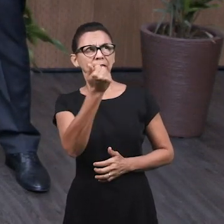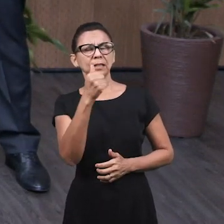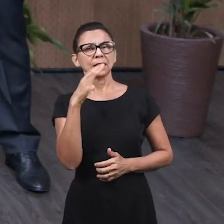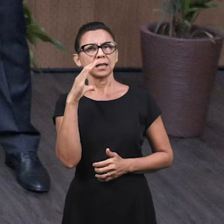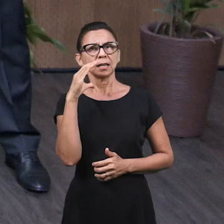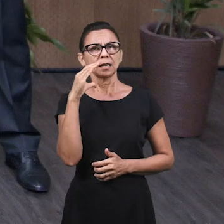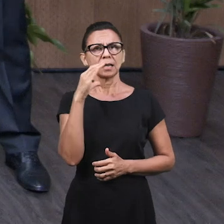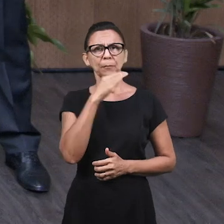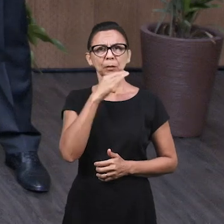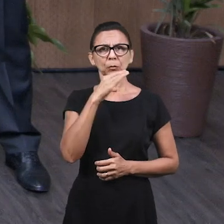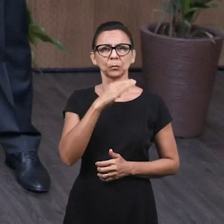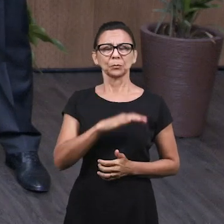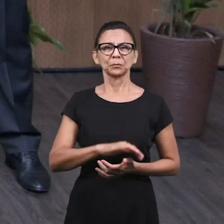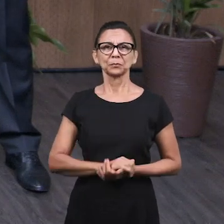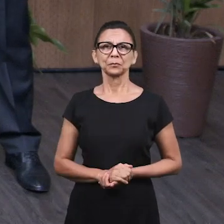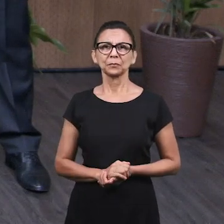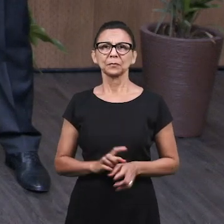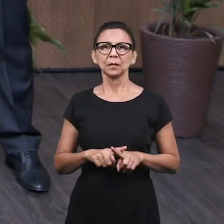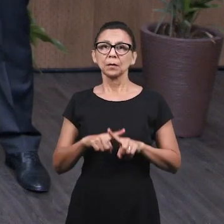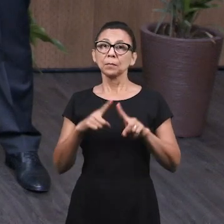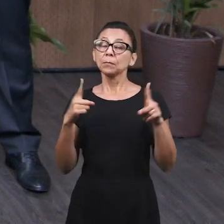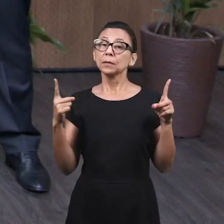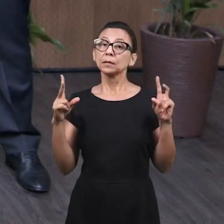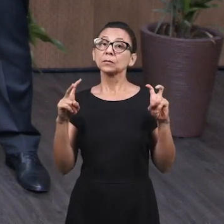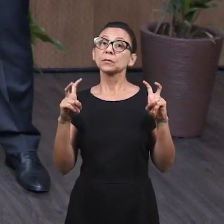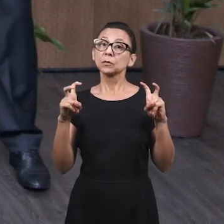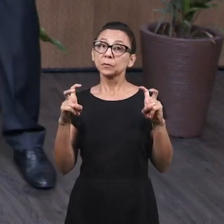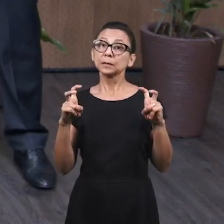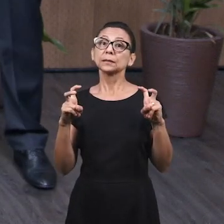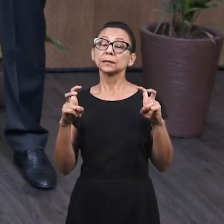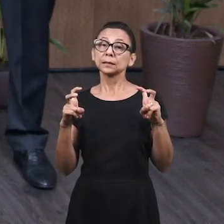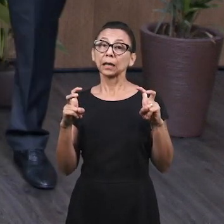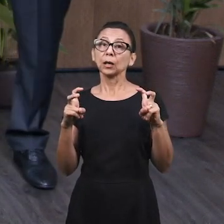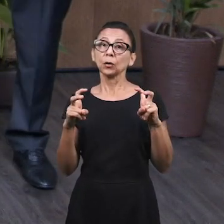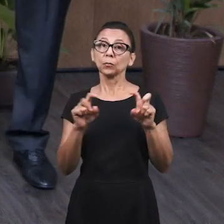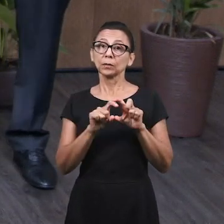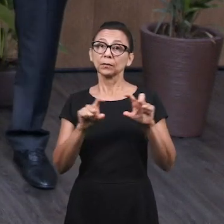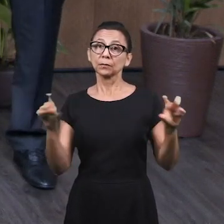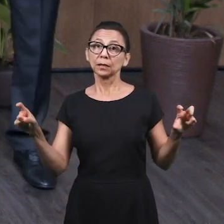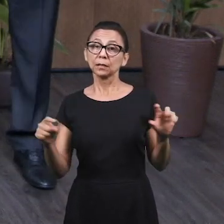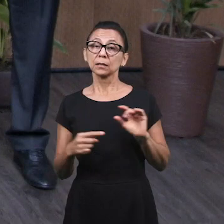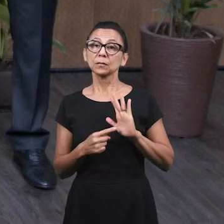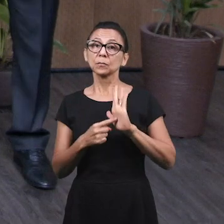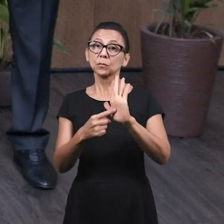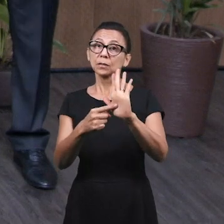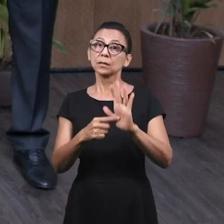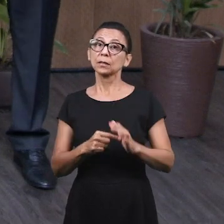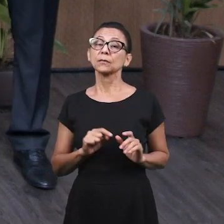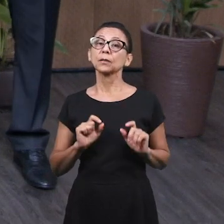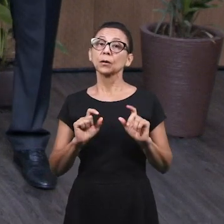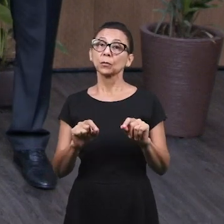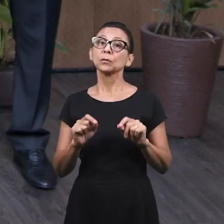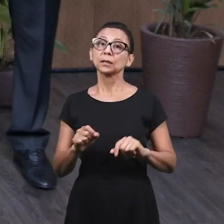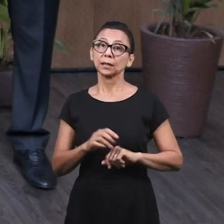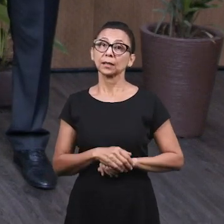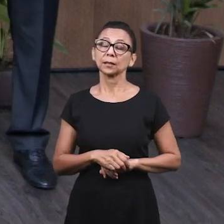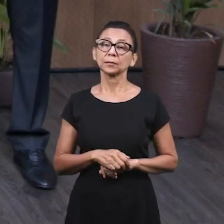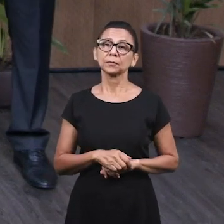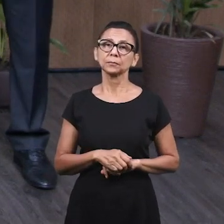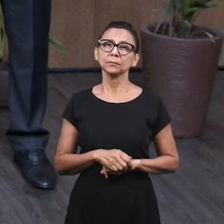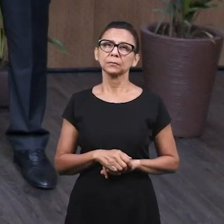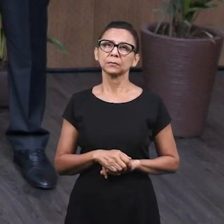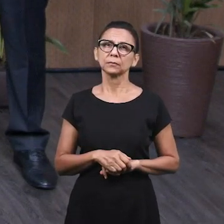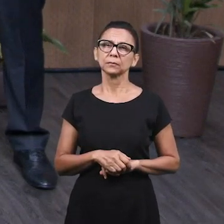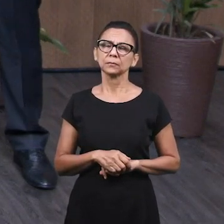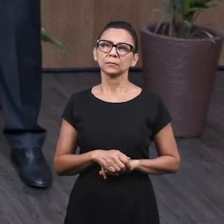accompagnée d'une affirmation de Jésus en faveur de Zachée. Quelle affirmation? de Zaqueu. Le Seigneur Jésus a